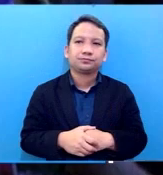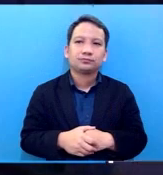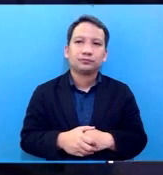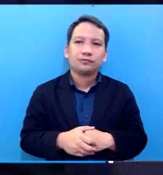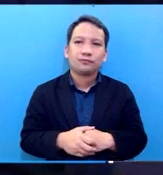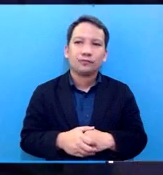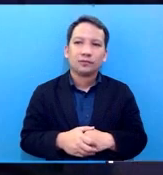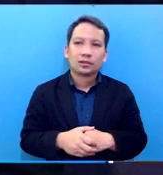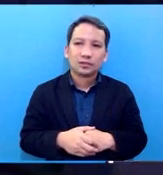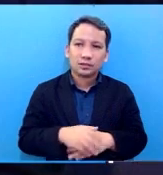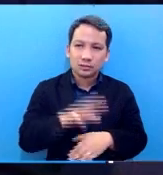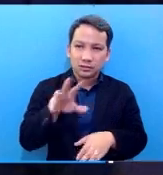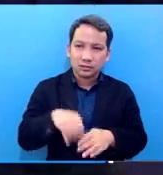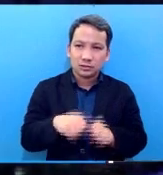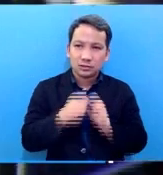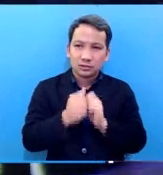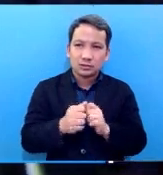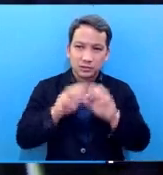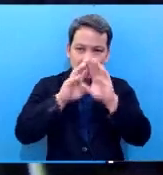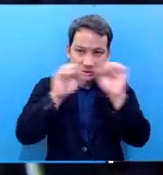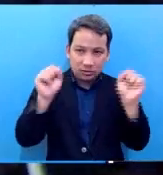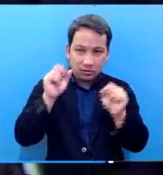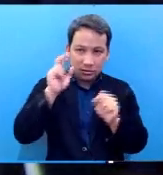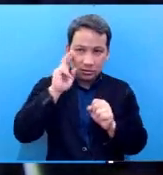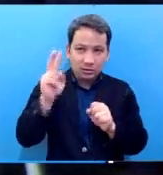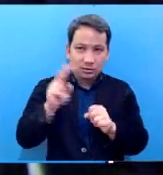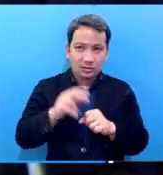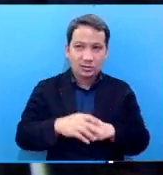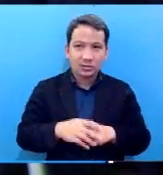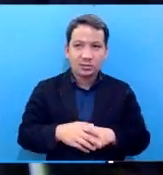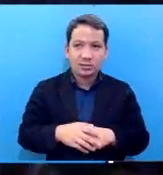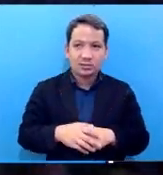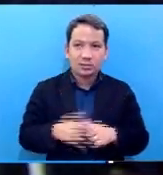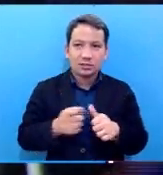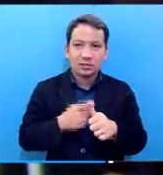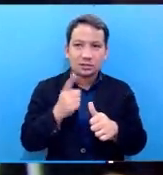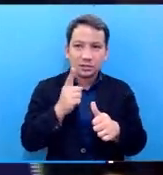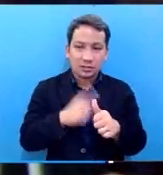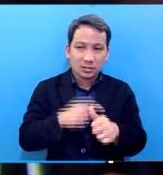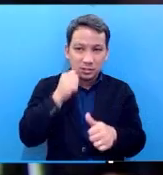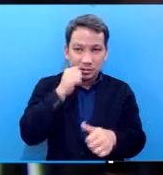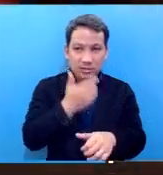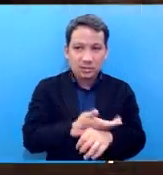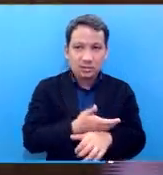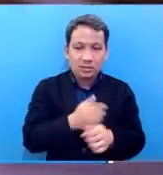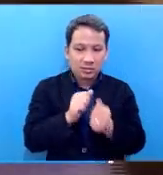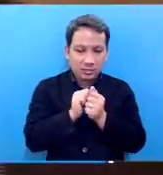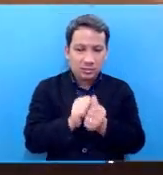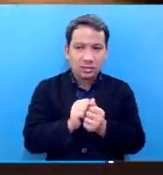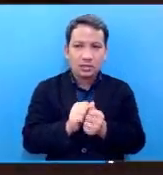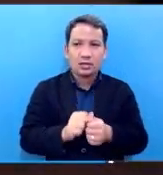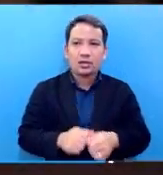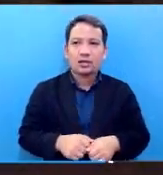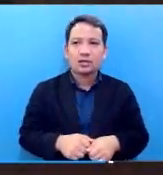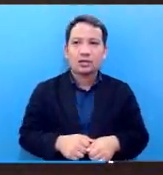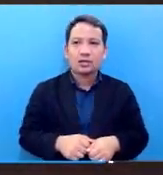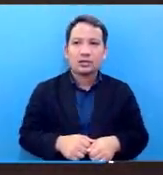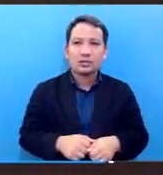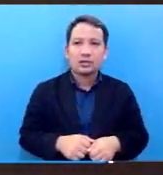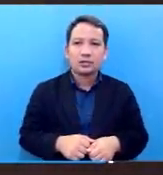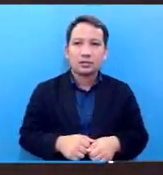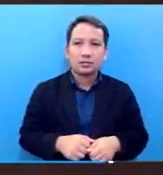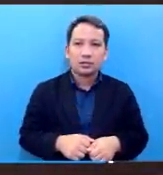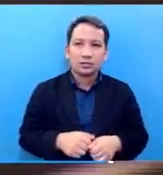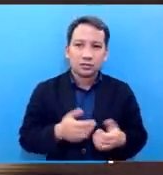Present din sa konserto si Pangulong Bongbong Marcos at ang unang ginang na si Liza Araneta Marcos. Mabuhay ang ating